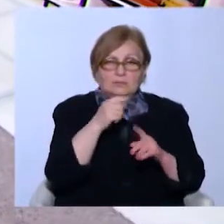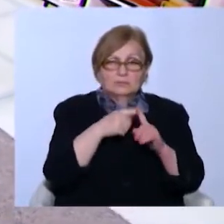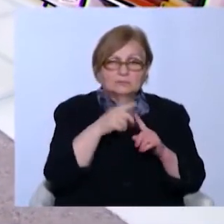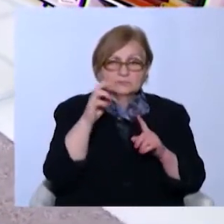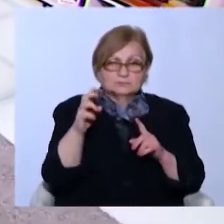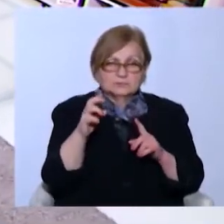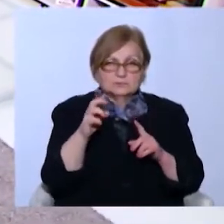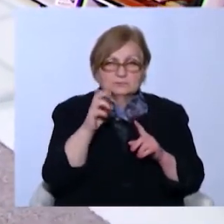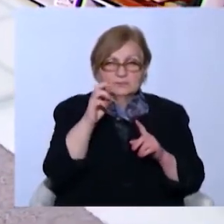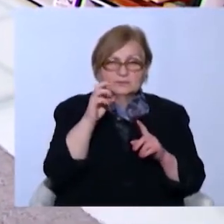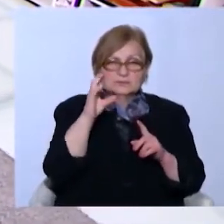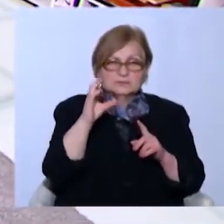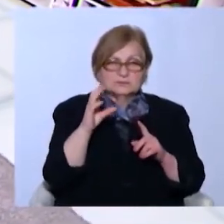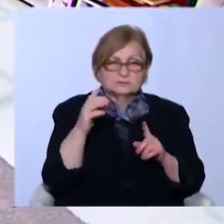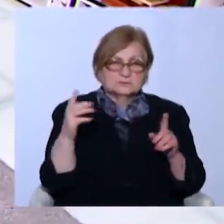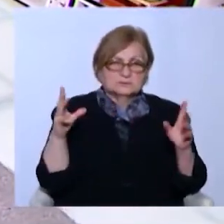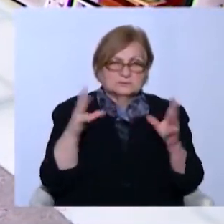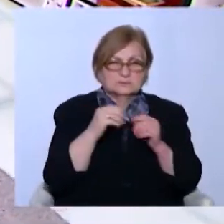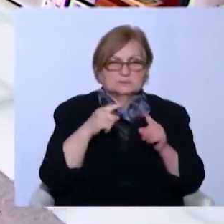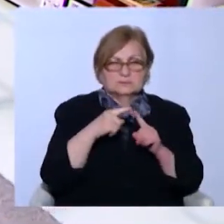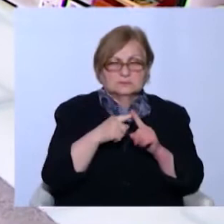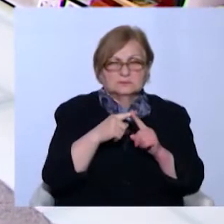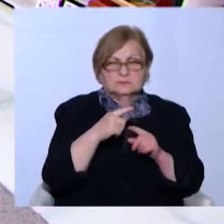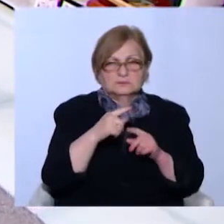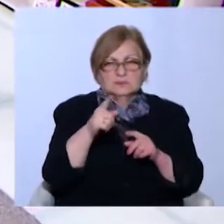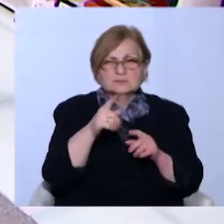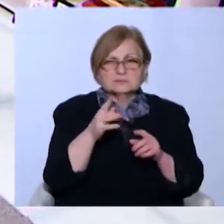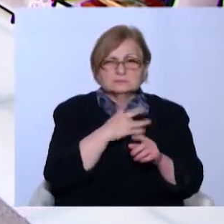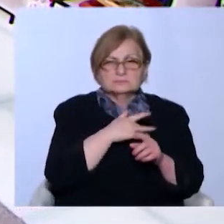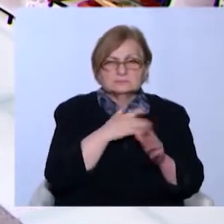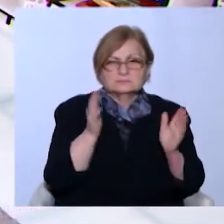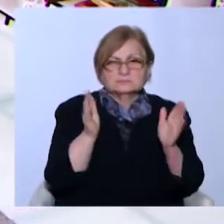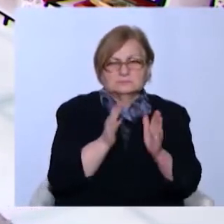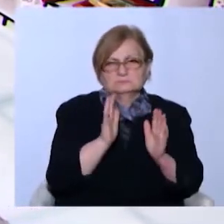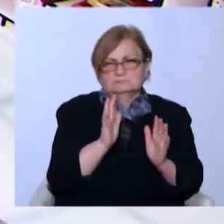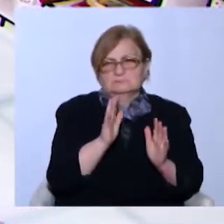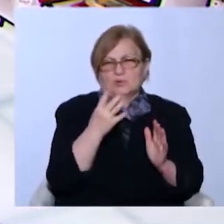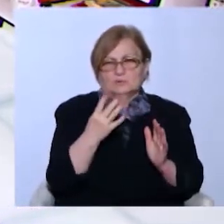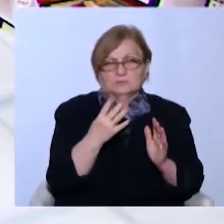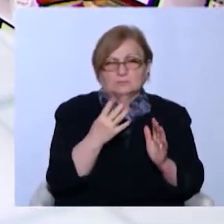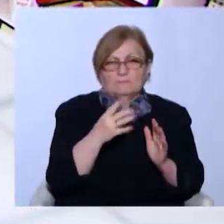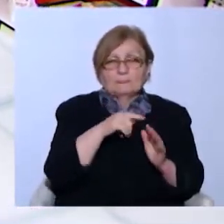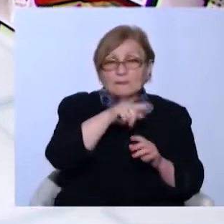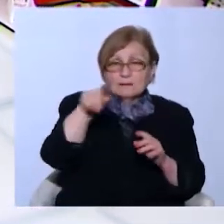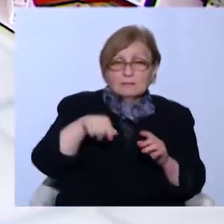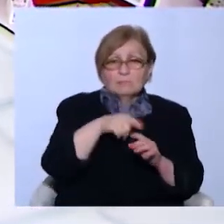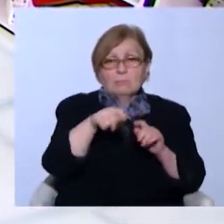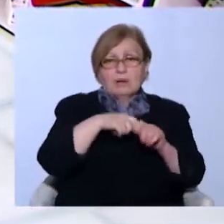BC მონაკვეთი სიგრძე მეტია ანტოლია 4-ზე, ანუ ეს გვერდი მინიმუმ 4-ია. და შესაბამისად ფართობიც